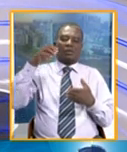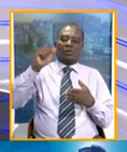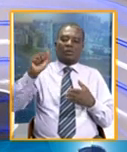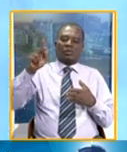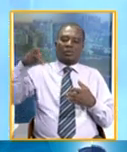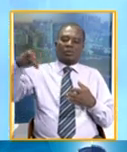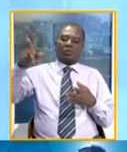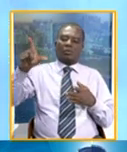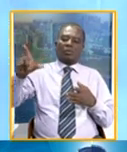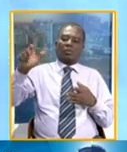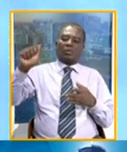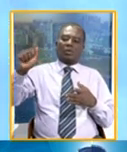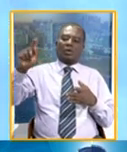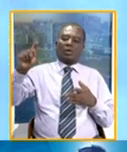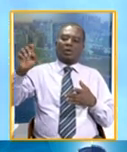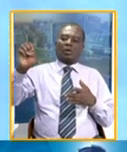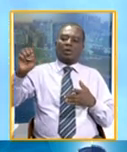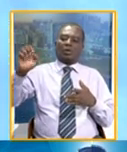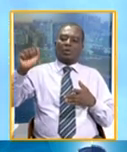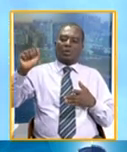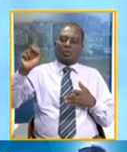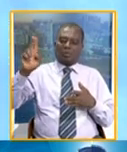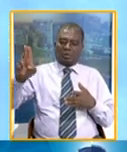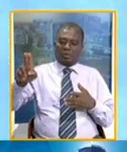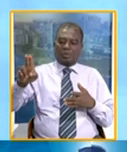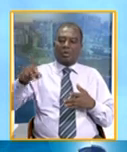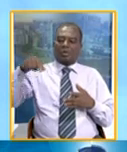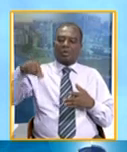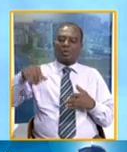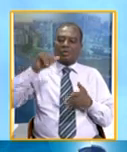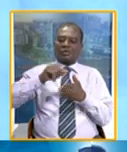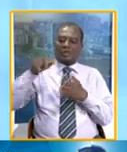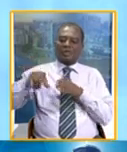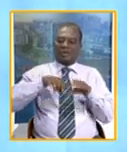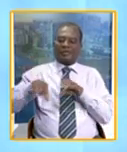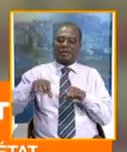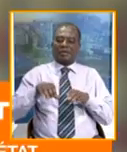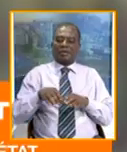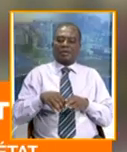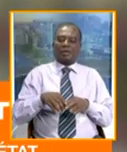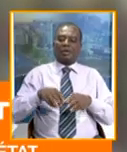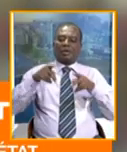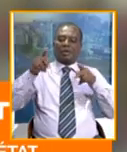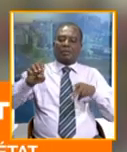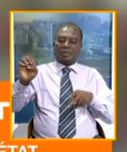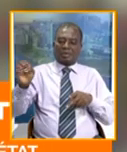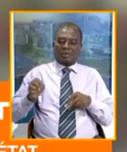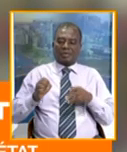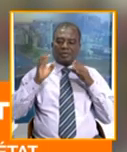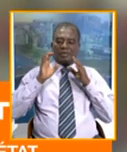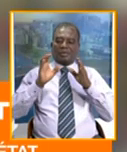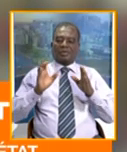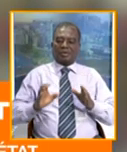Plateau. La liste des personnalités civiles et militaires avec Abou Sanogo. Les personnalités civiles et